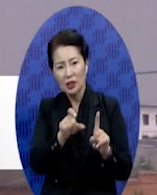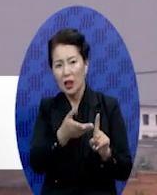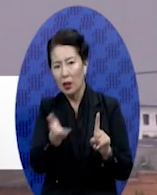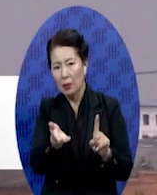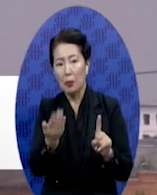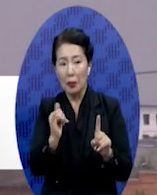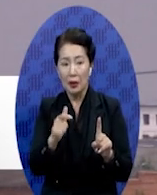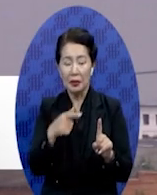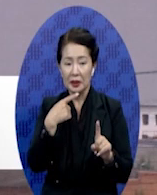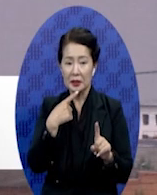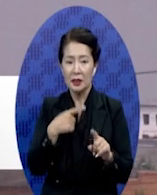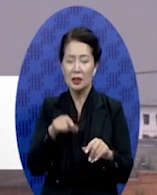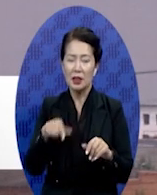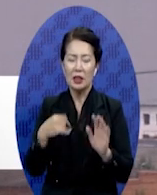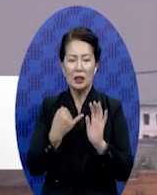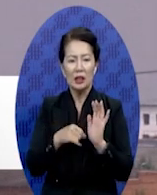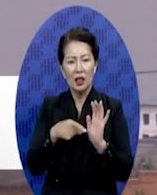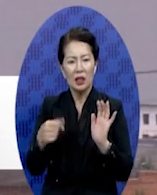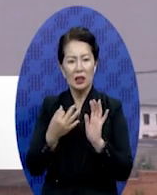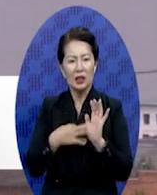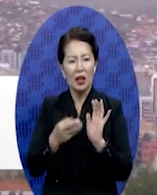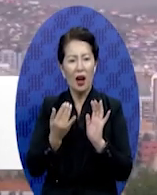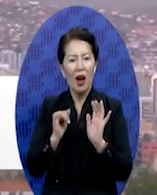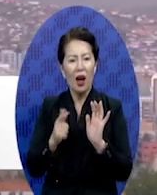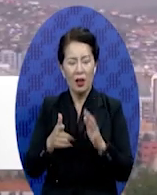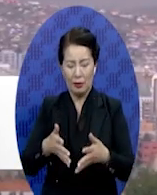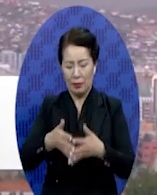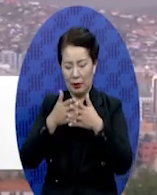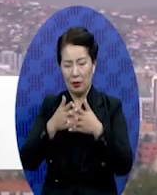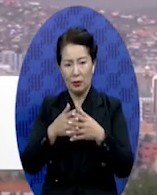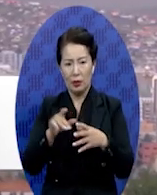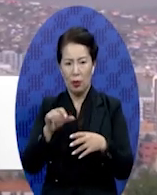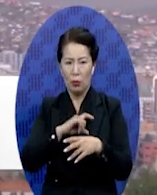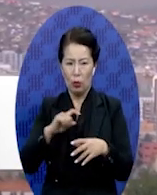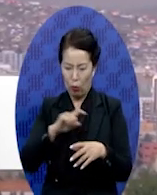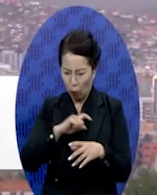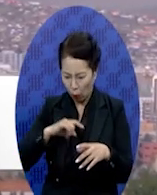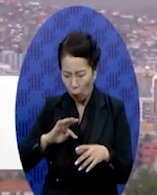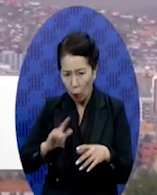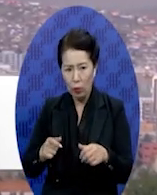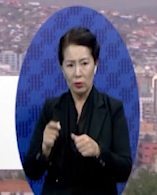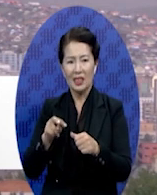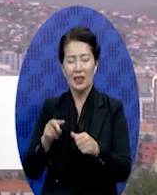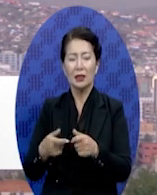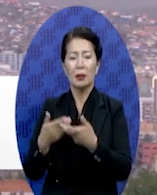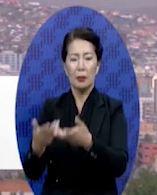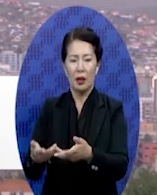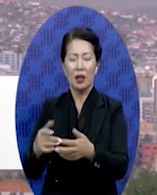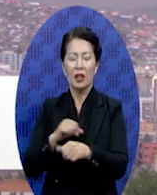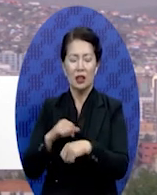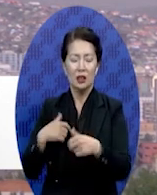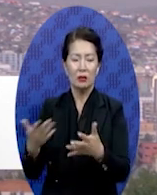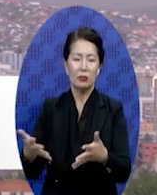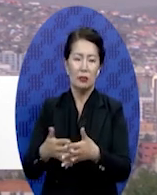их сурвалжууд хэлж байна. Харин 60-80 айлын орон сууц барьж байгаа зарим компани өөрсдөө хувь лизингээр иргэдийг орон сууцтай болгож